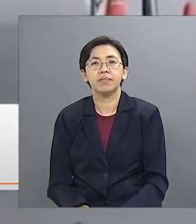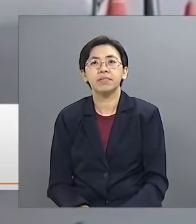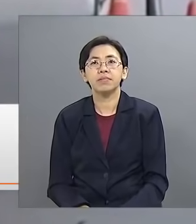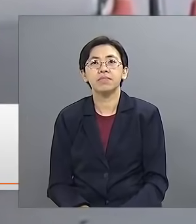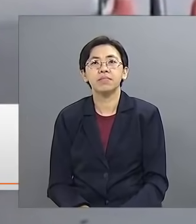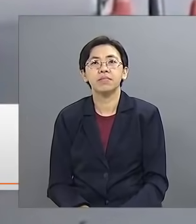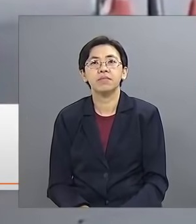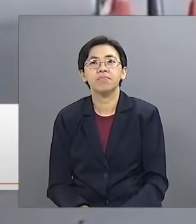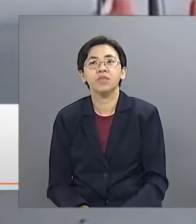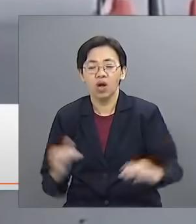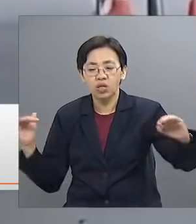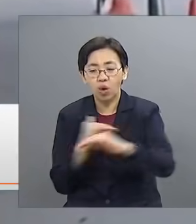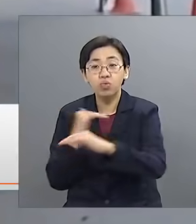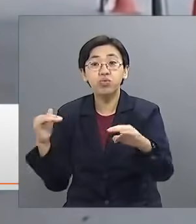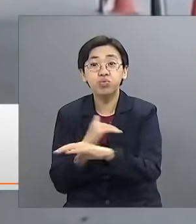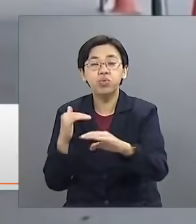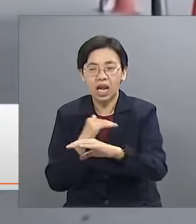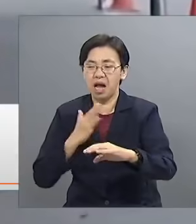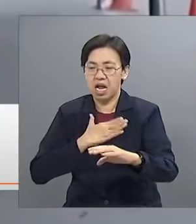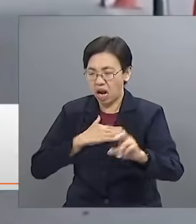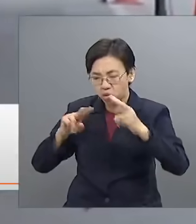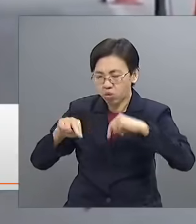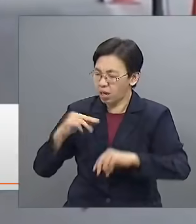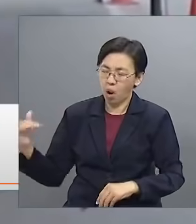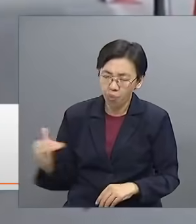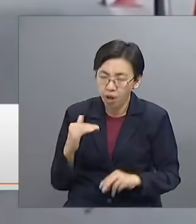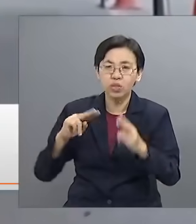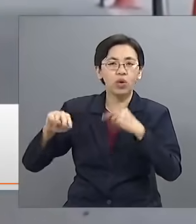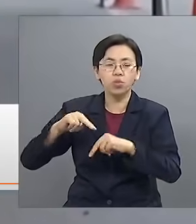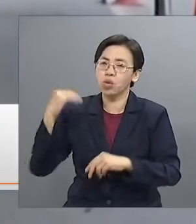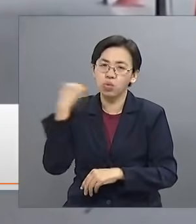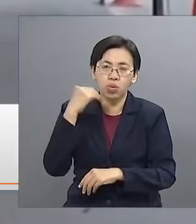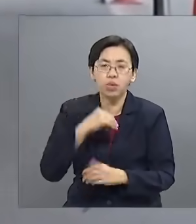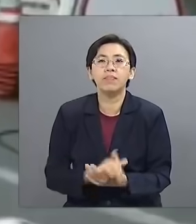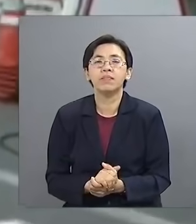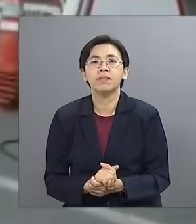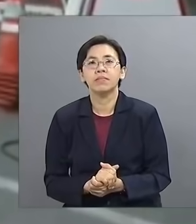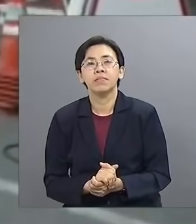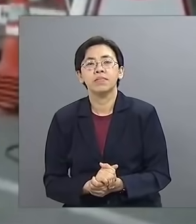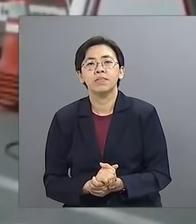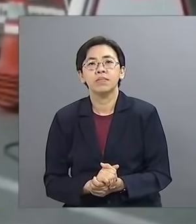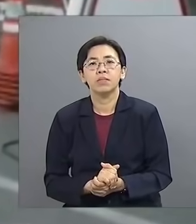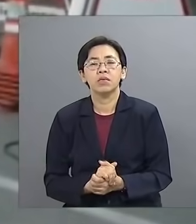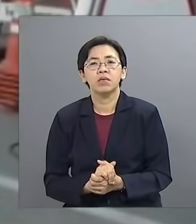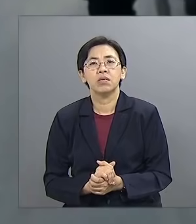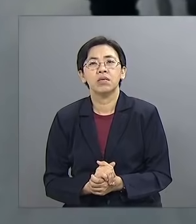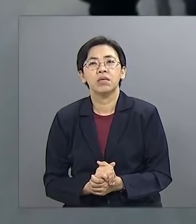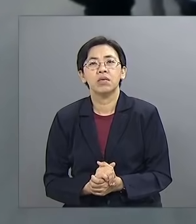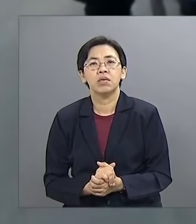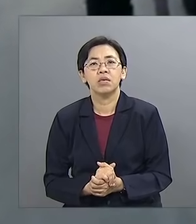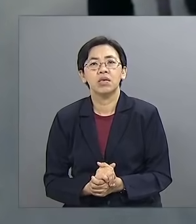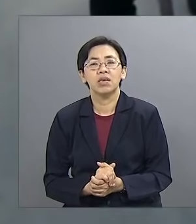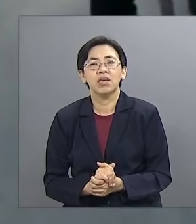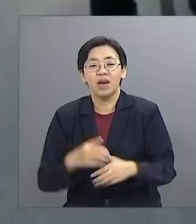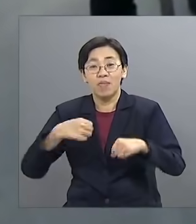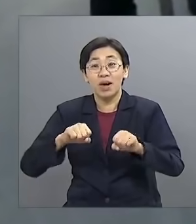ส้นนี้ทั้งคนไทยและต่างด้าวผลการตรวจเนี่ยไม่มีประชาชนที่ขึ้นผ่านเนี่ยมีอุณหภูมิสูงนะ